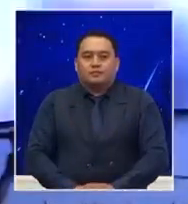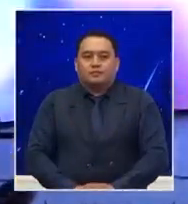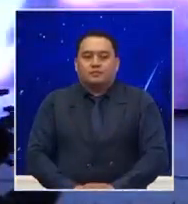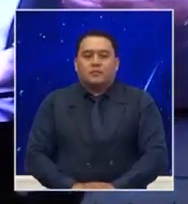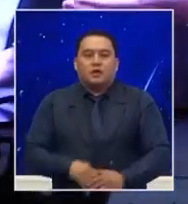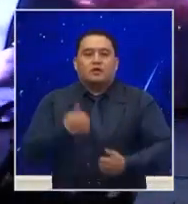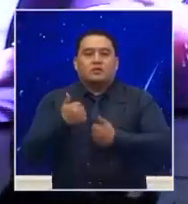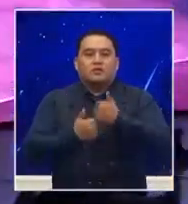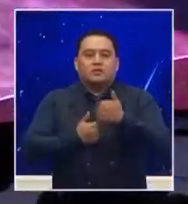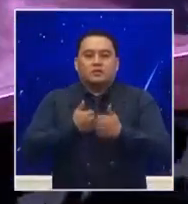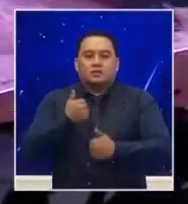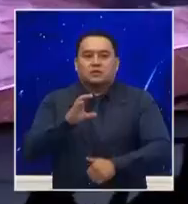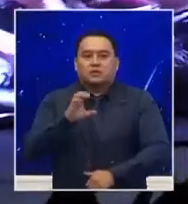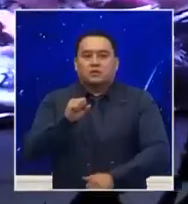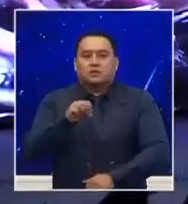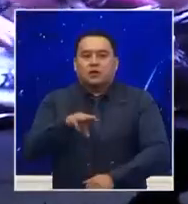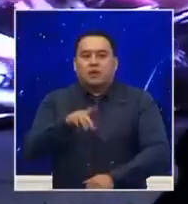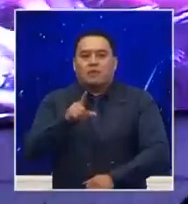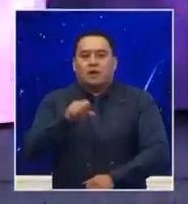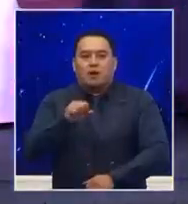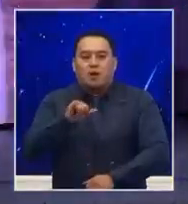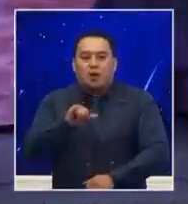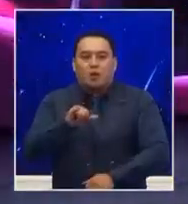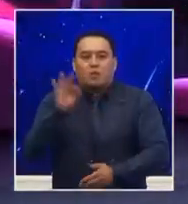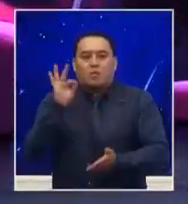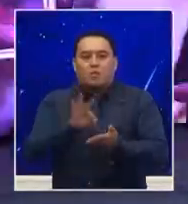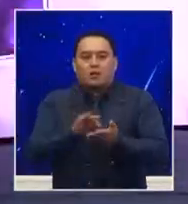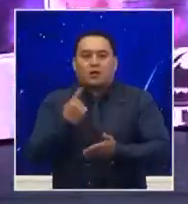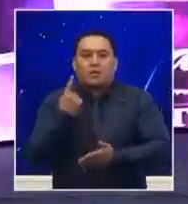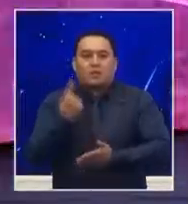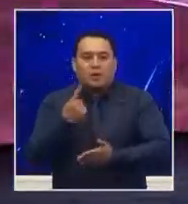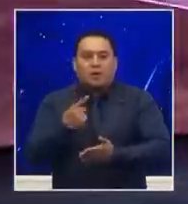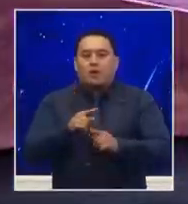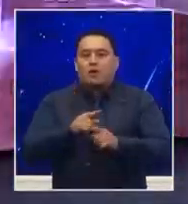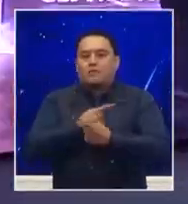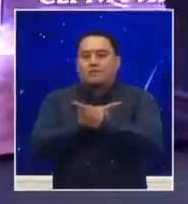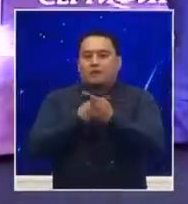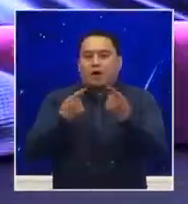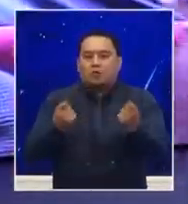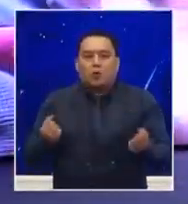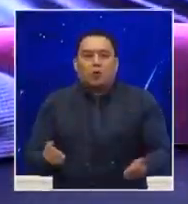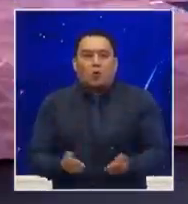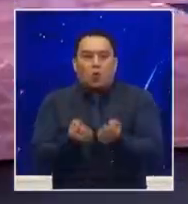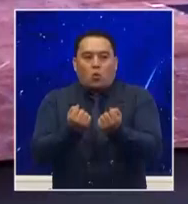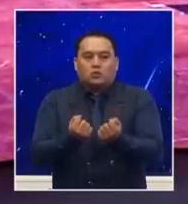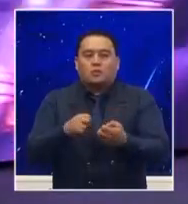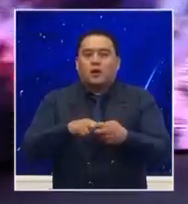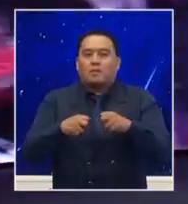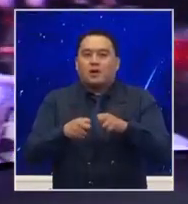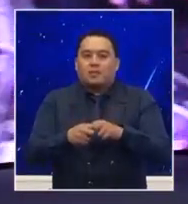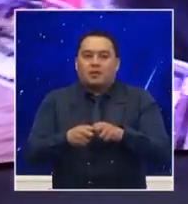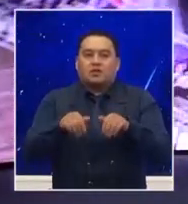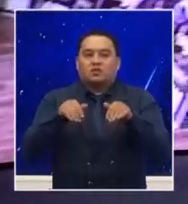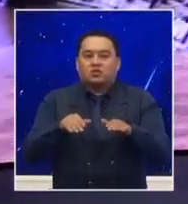Дәстүрлі байқау самғау биылда өтті, 4-ші жыл. Мақсаты айқын, бұқаралық ақпарат құралдарына қолдау, көкейтесті тақырыпты